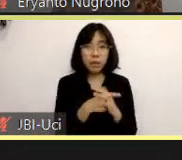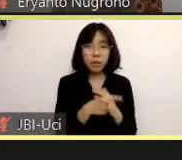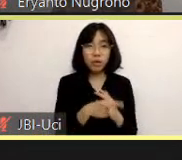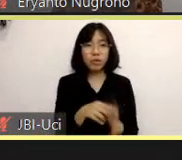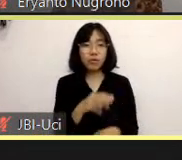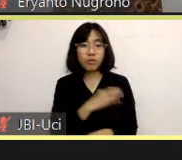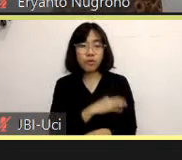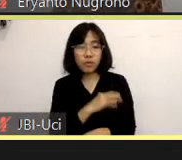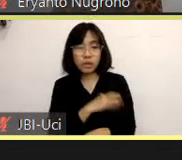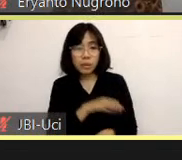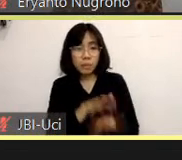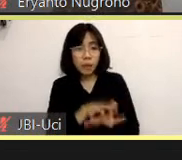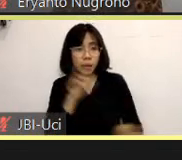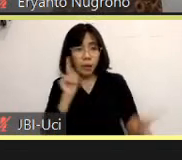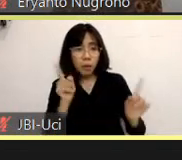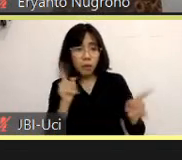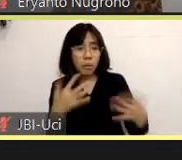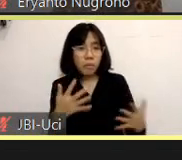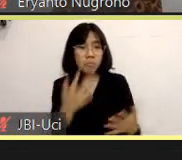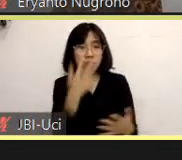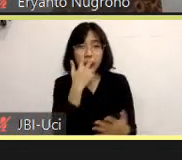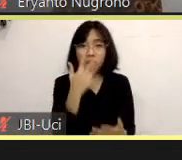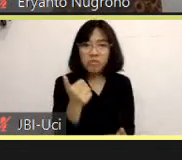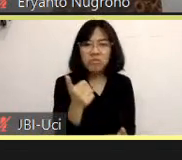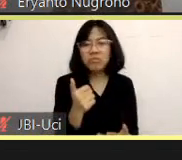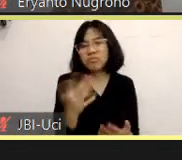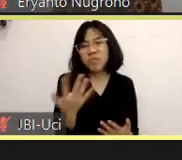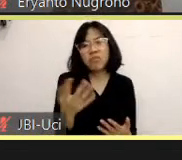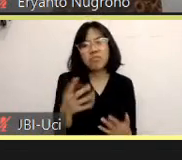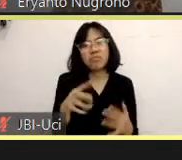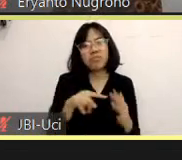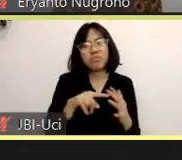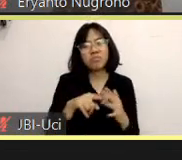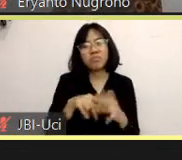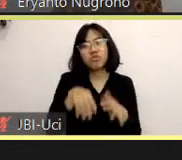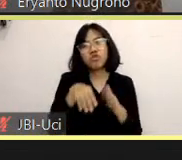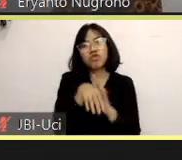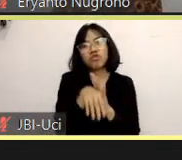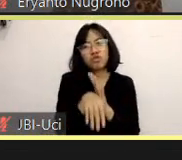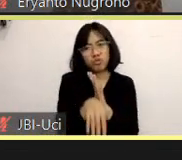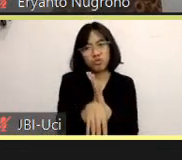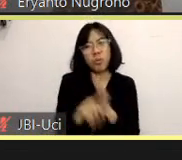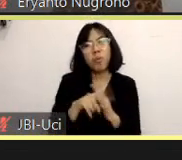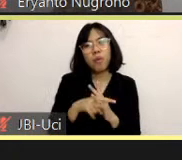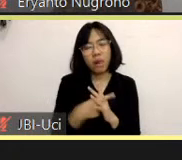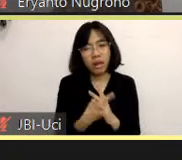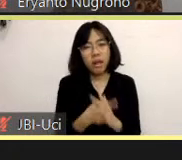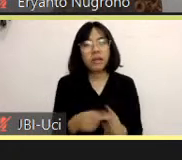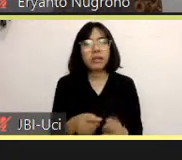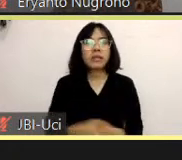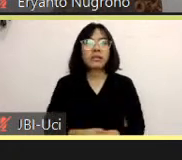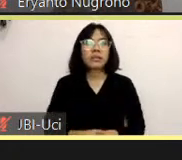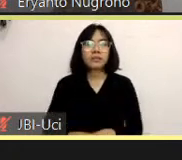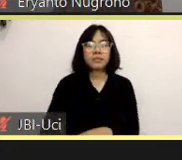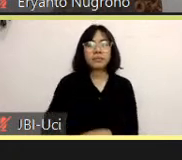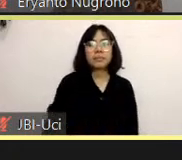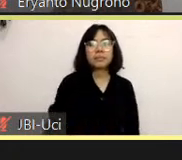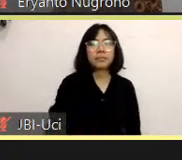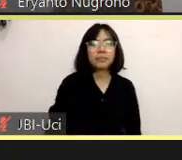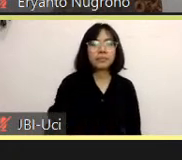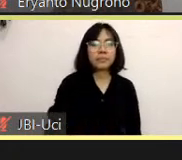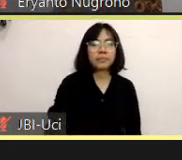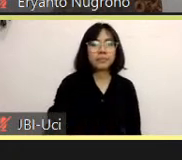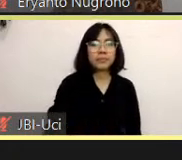layak dalam menjaga akuntabilitas pemerintahan. Pertama, kita sudah tahu, saya yakin